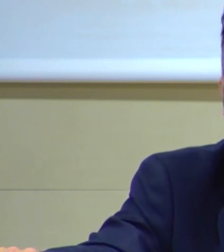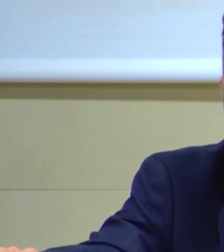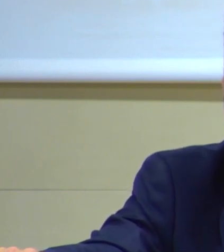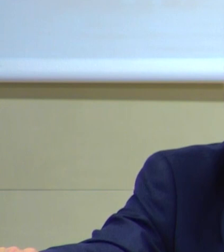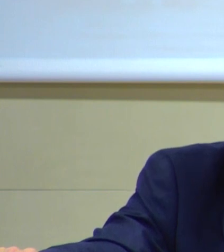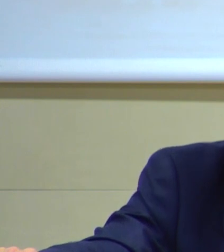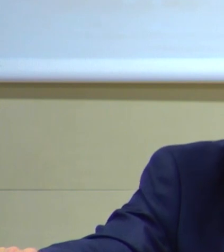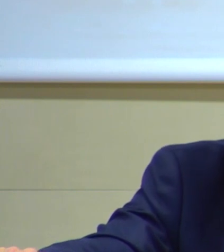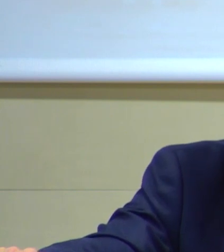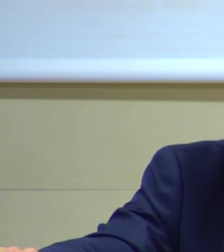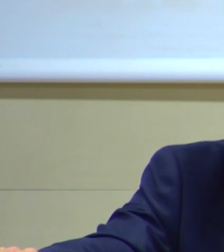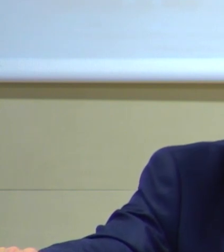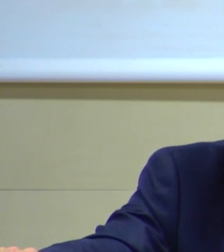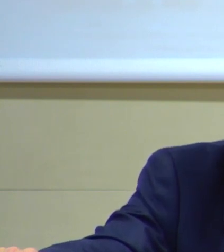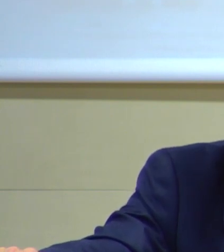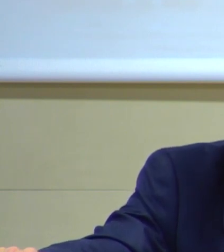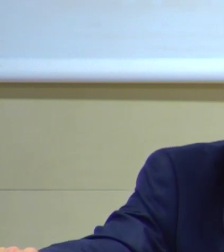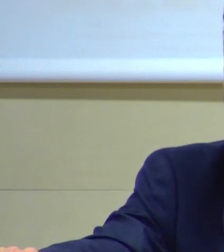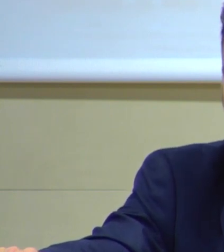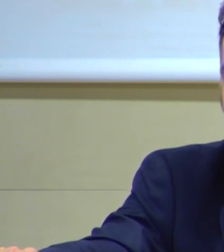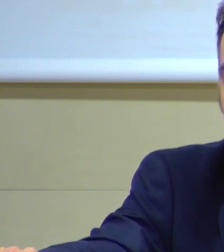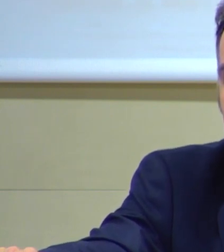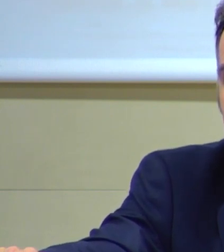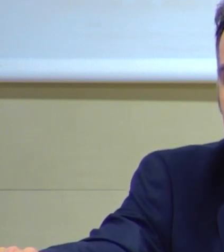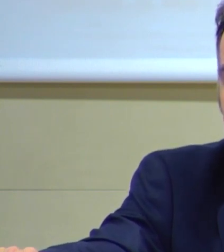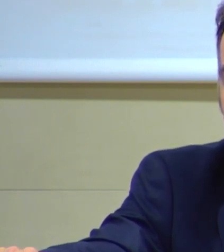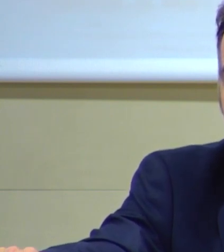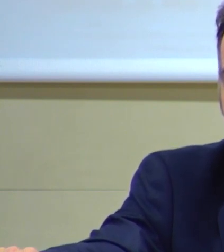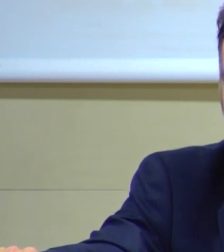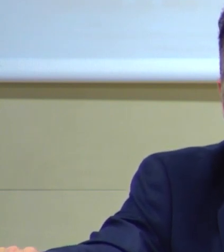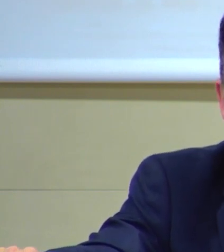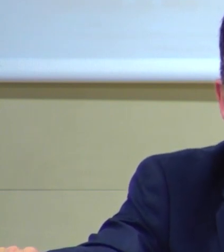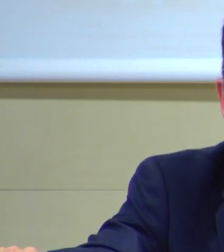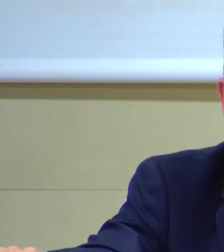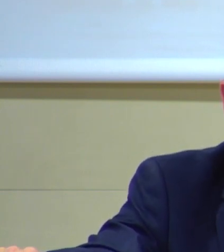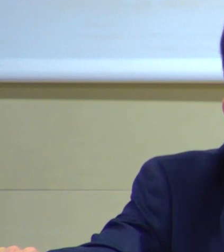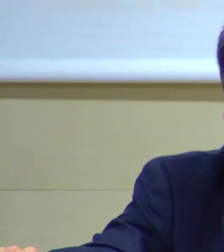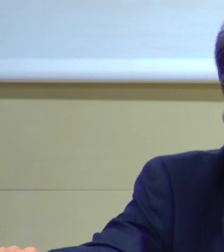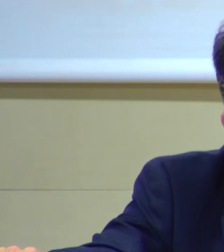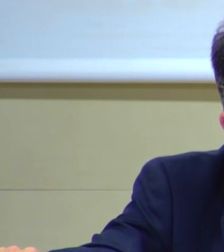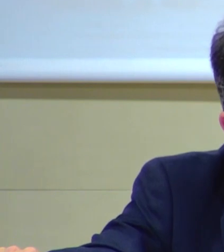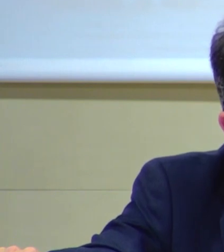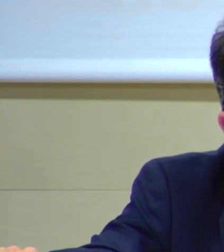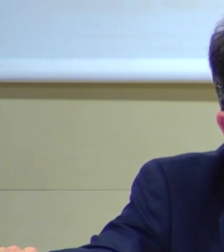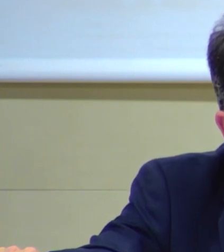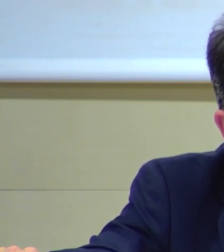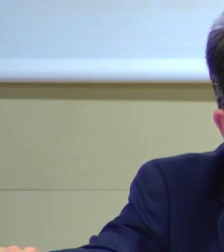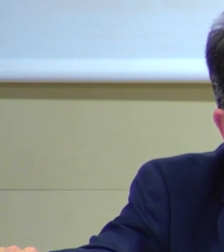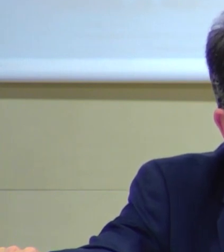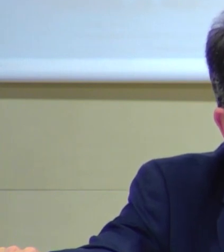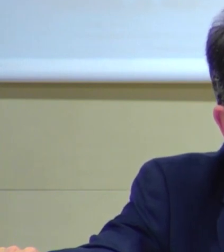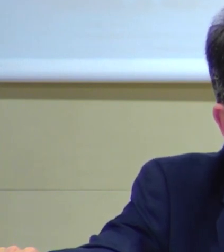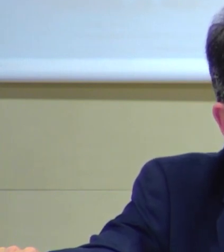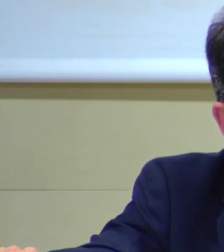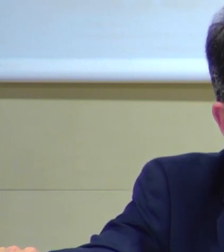d'agents de la ville il prend pas part au vote qui s'abstient que votre contre qui votent pour unanimité libération adopté la 77